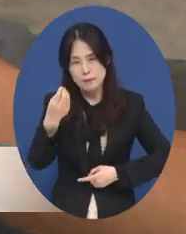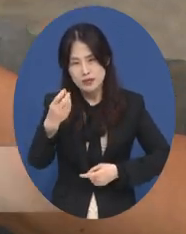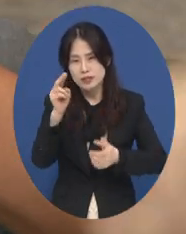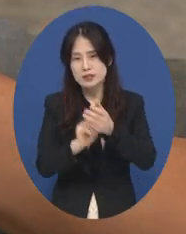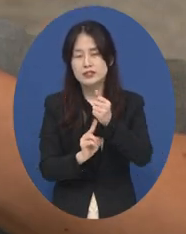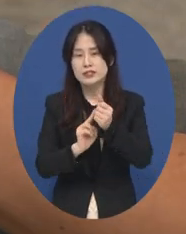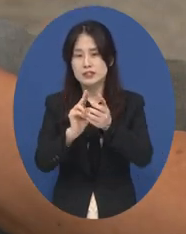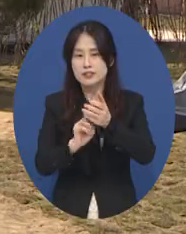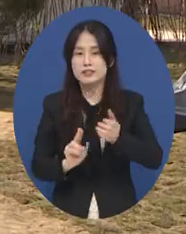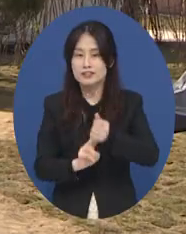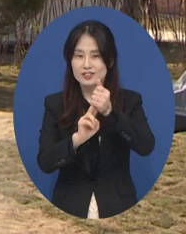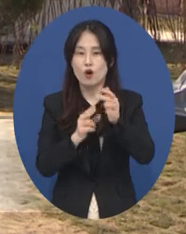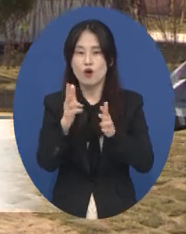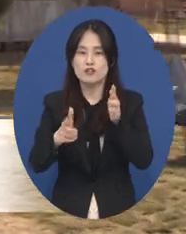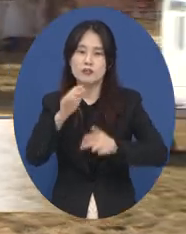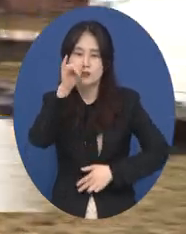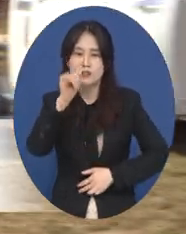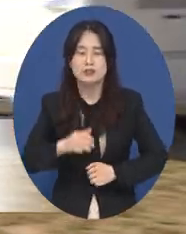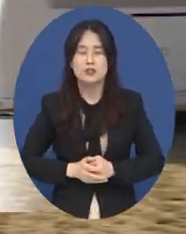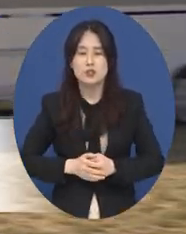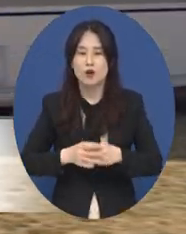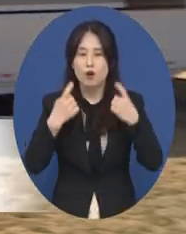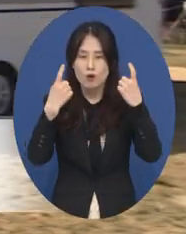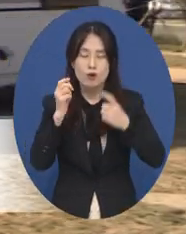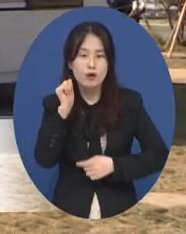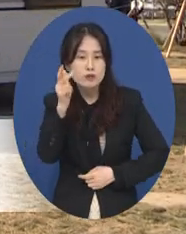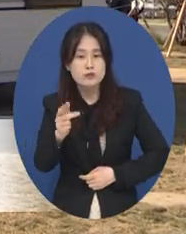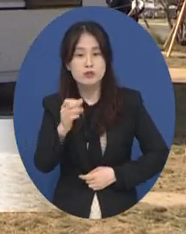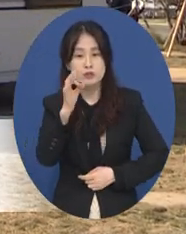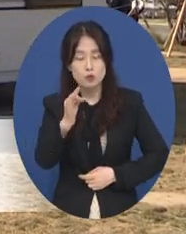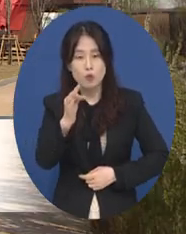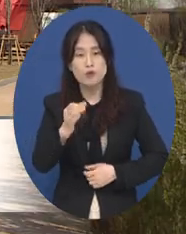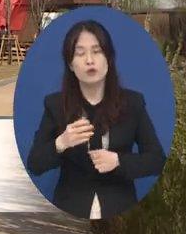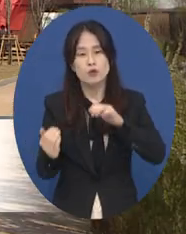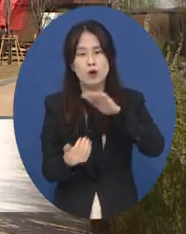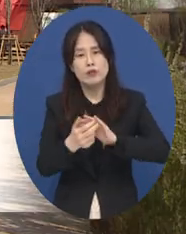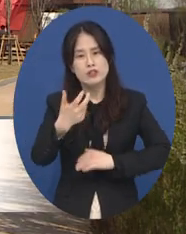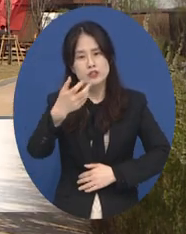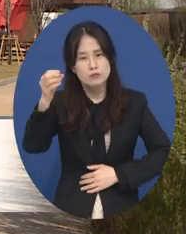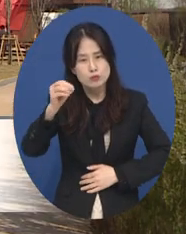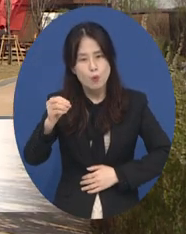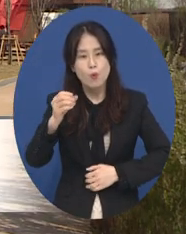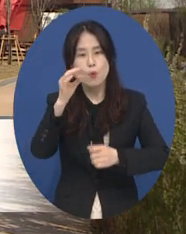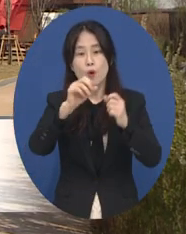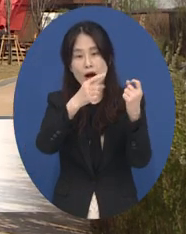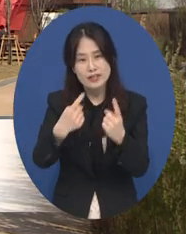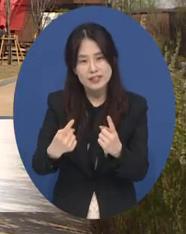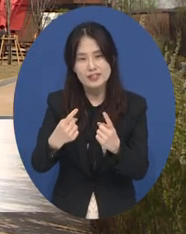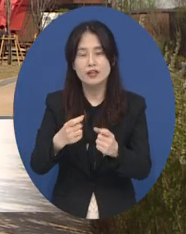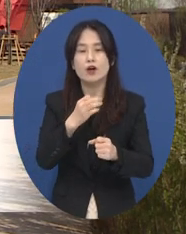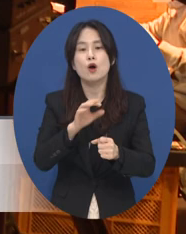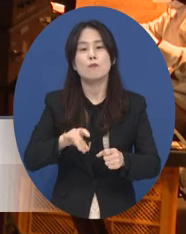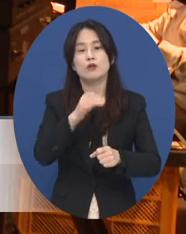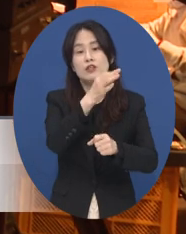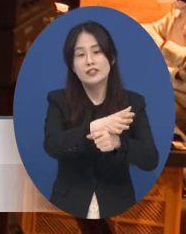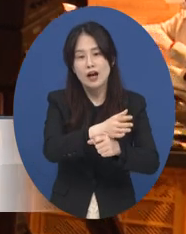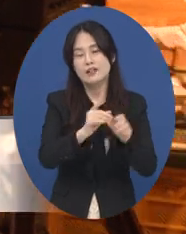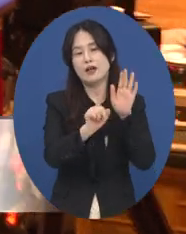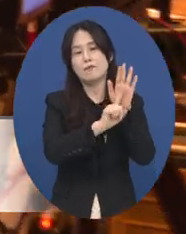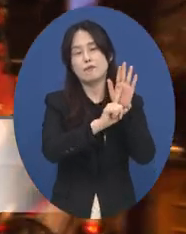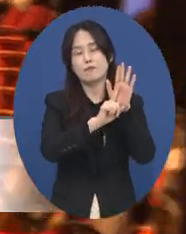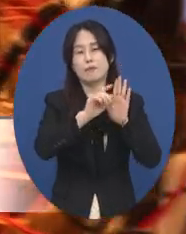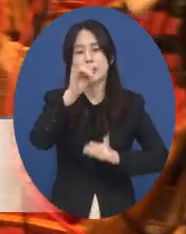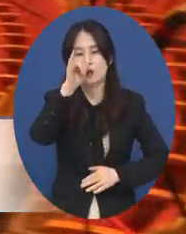사업을 벌입니다. 유료 관광지와 펜션 숙박권 가격을 최대 70%까지 할인된 가격으로 선 구매하는 캠페인을